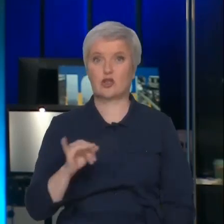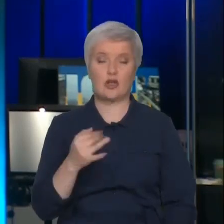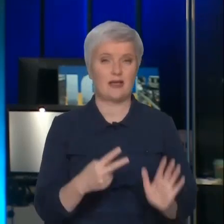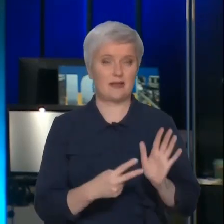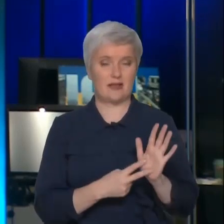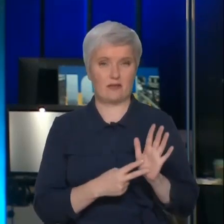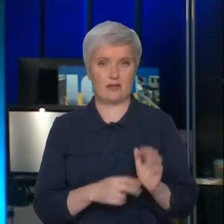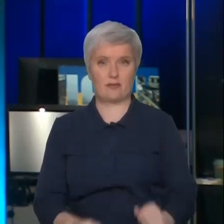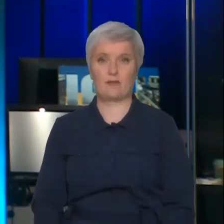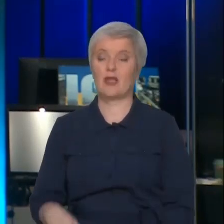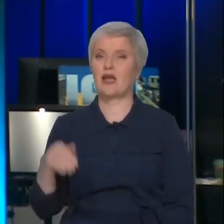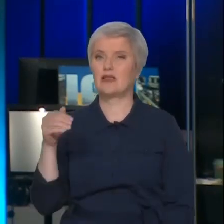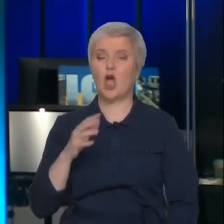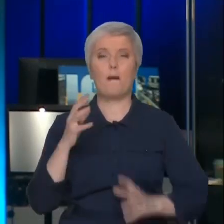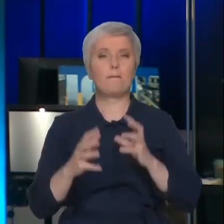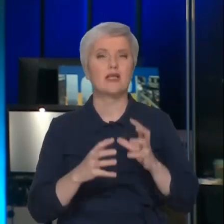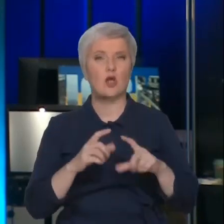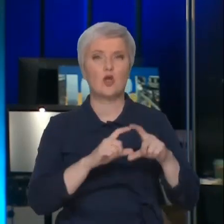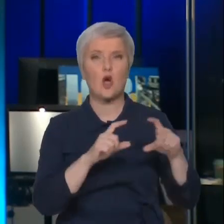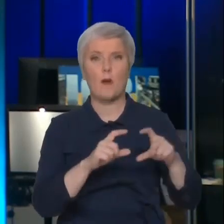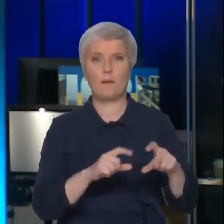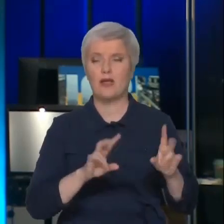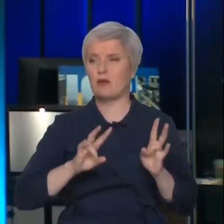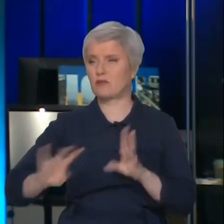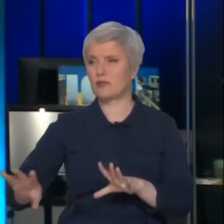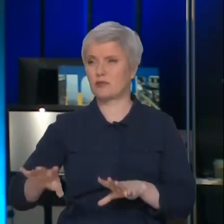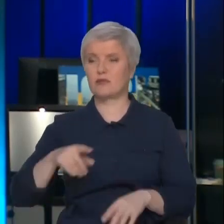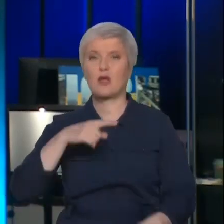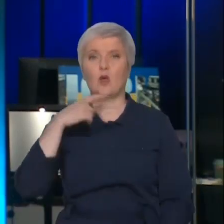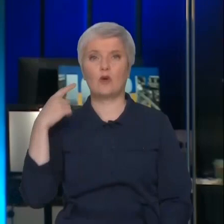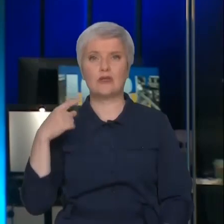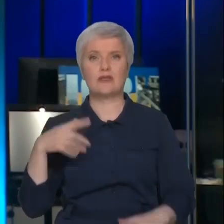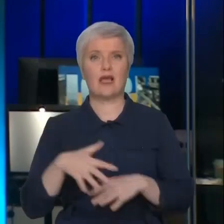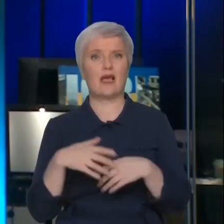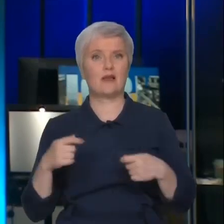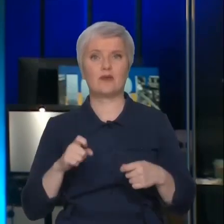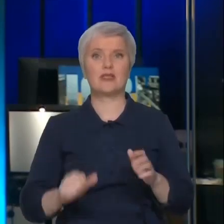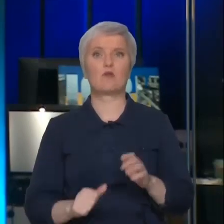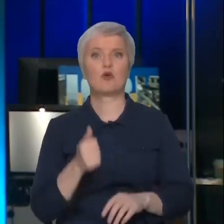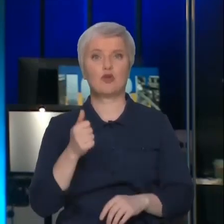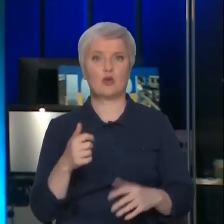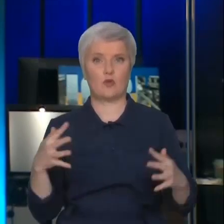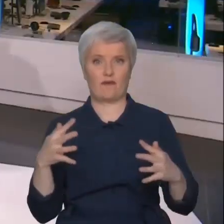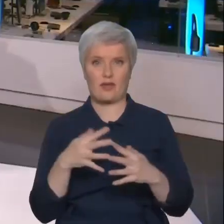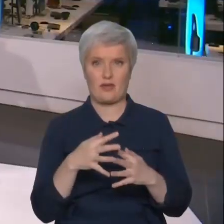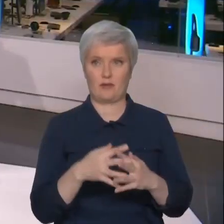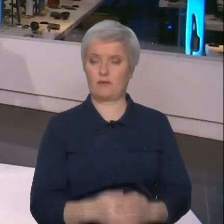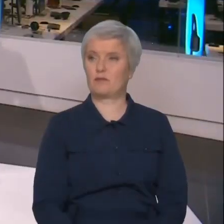міжнародних компаній покинули російський ринок з початку повномасштабної війни. Як це впливає на економіку Федерації, дізнаємось за кілька хвилин.